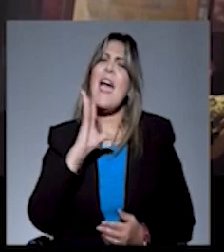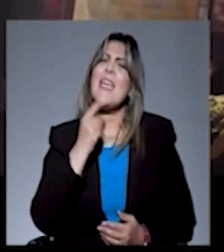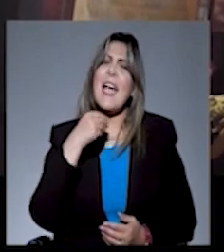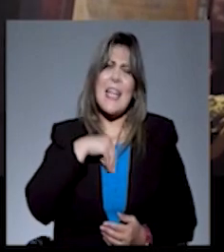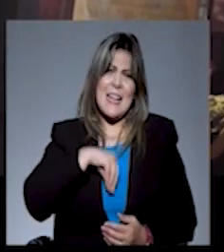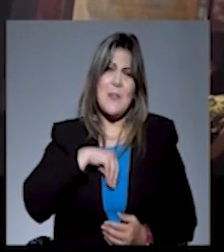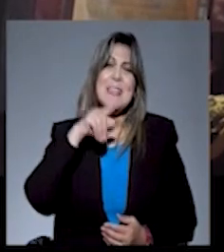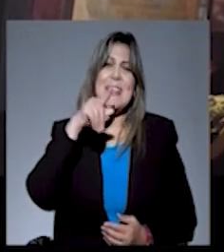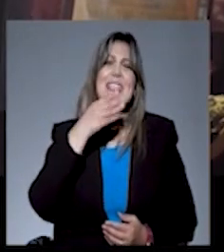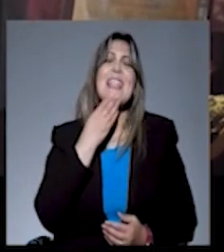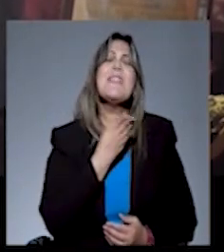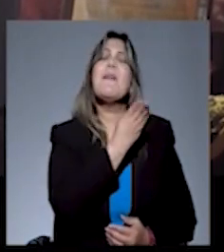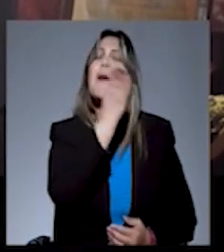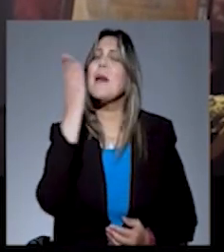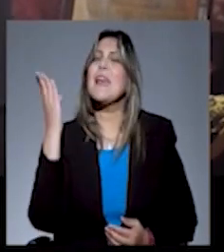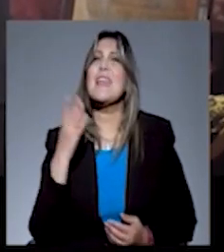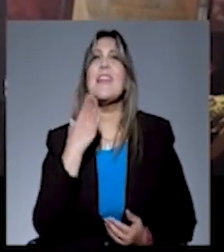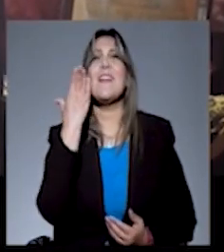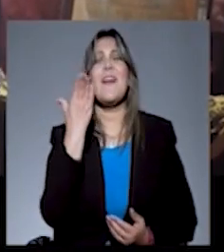إنك تغور بخير دايما يا زعيم الأمة.